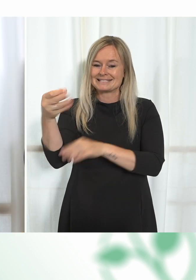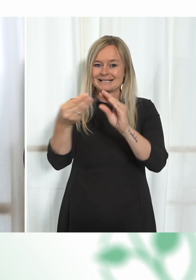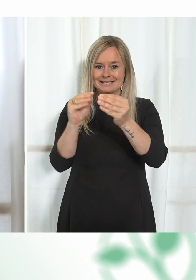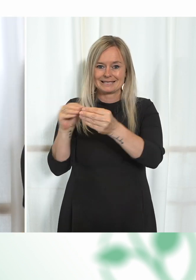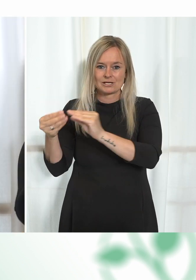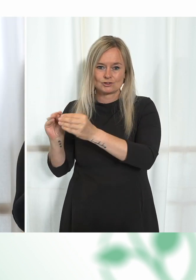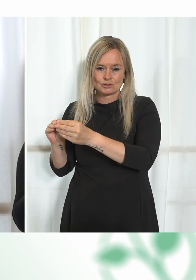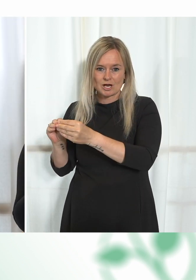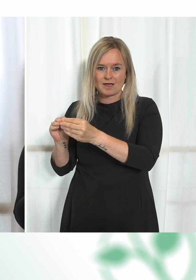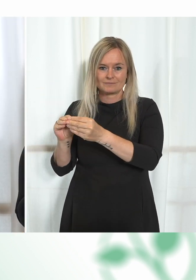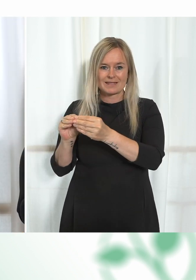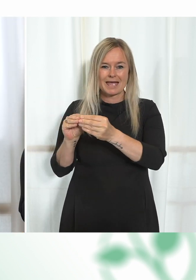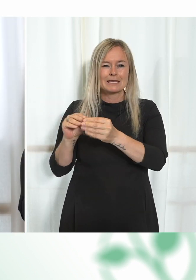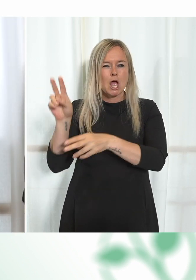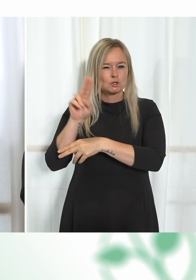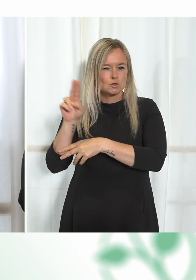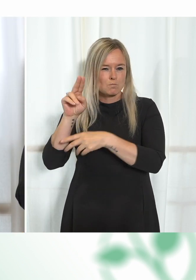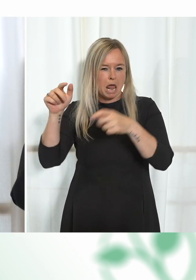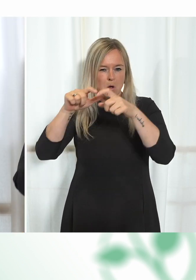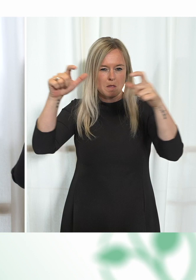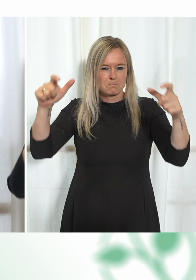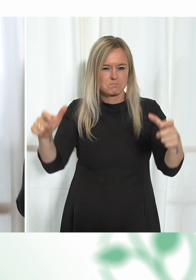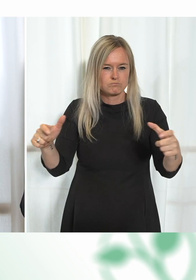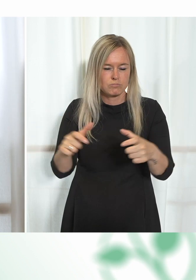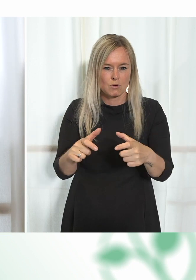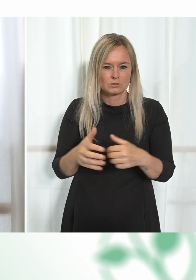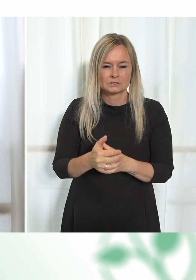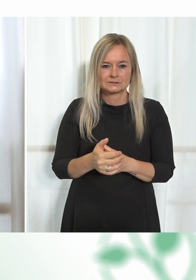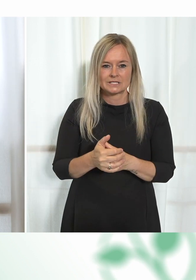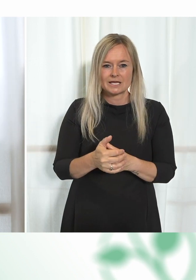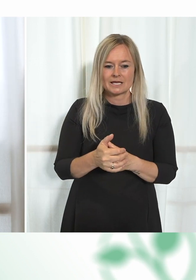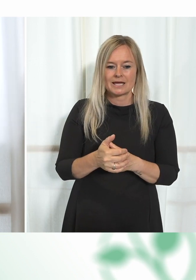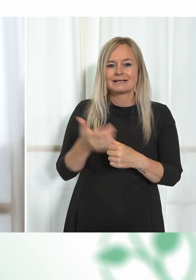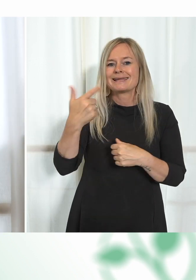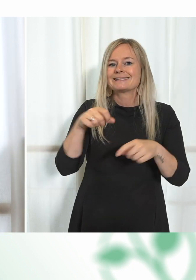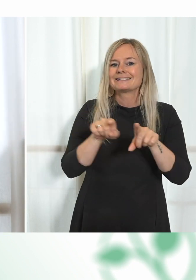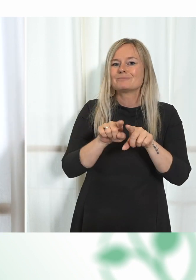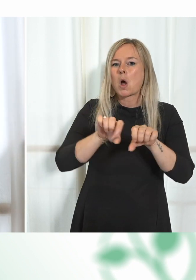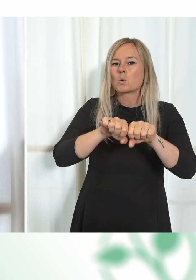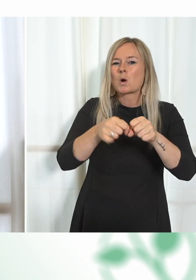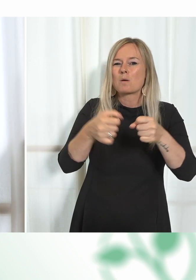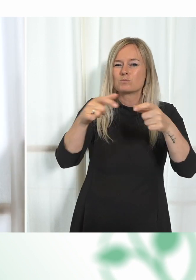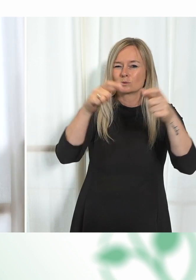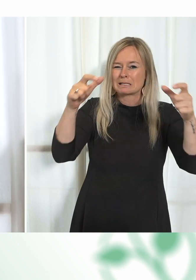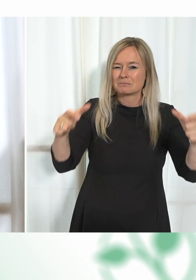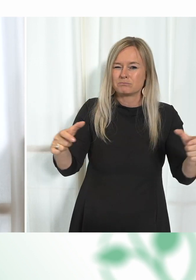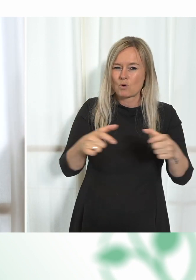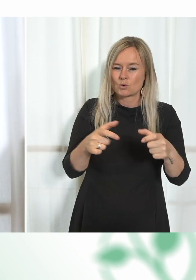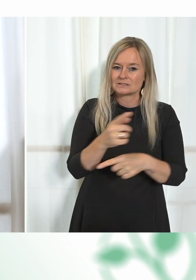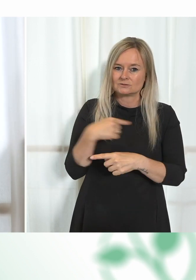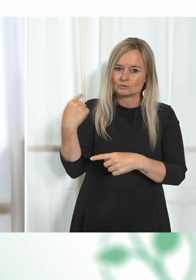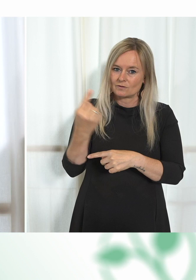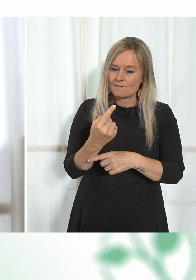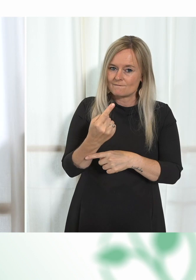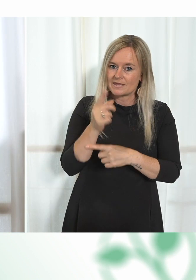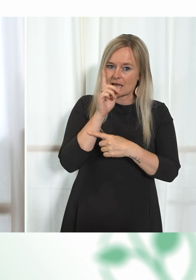sicher jeder kennt, die blauen Boxen. Natürlich gibt es da auch kaputte Boxen. Und wir versuchen jetzt